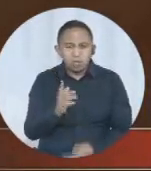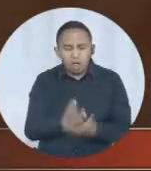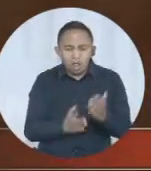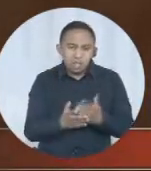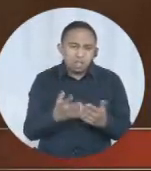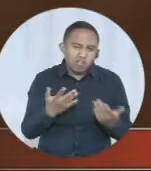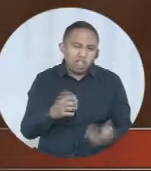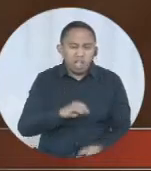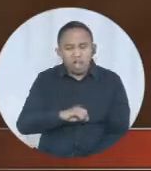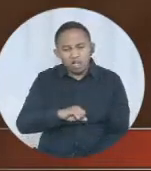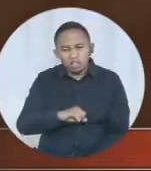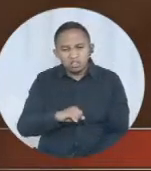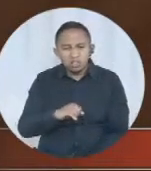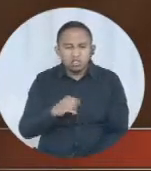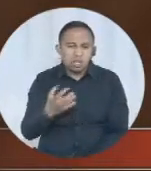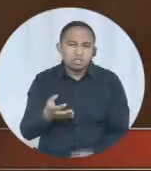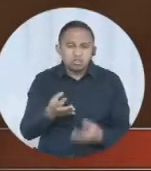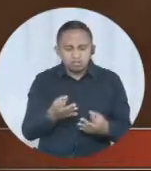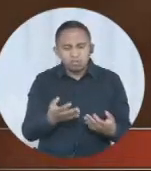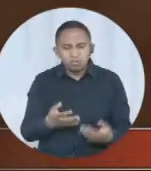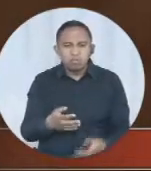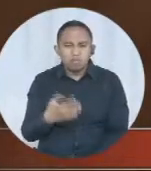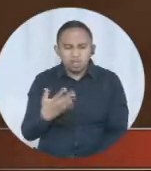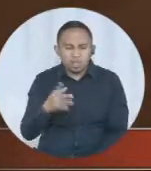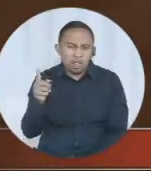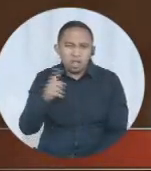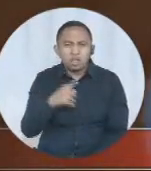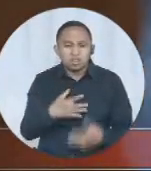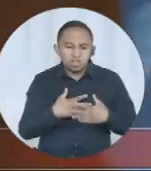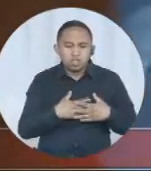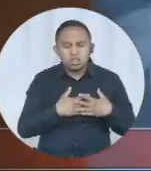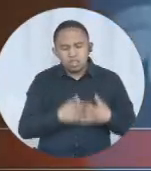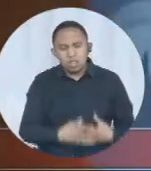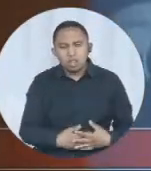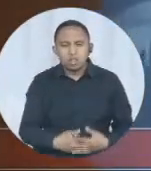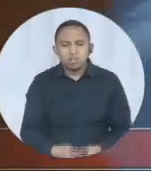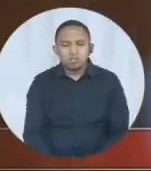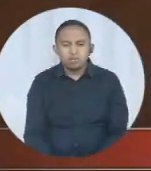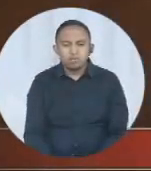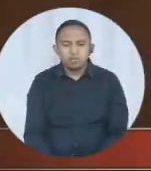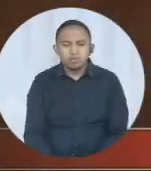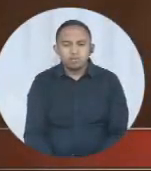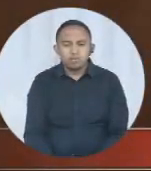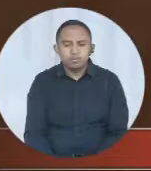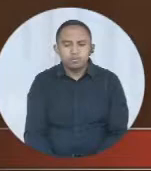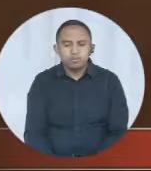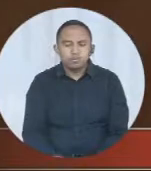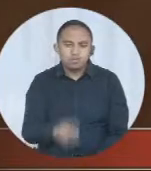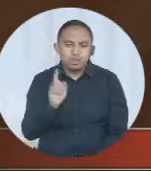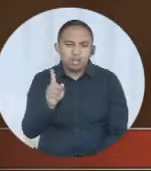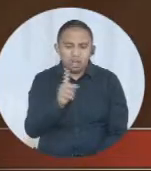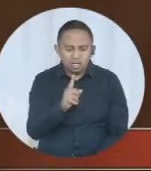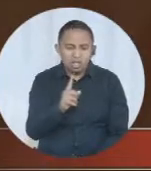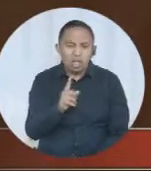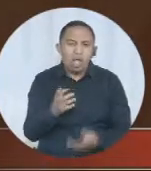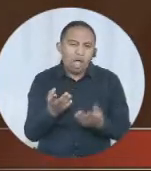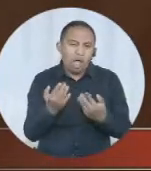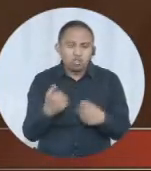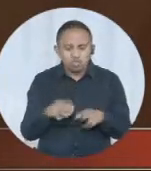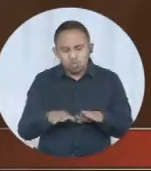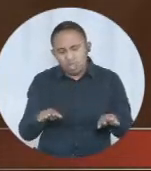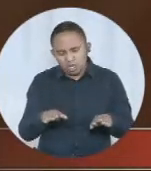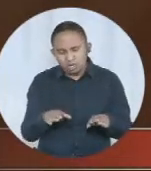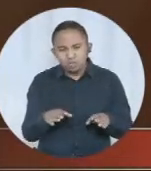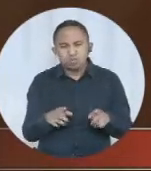satria matetika fitiavatena no misy. Ny sasany rehefa mahazo toerana dia ny